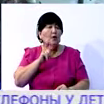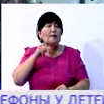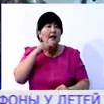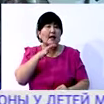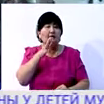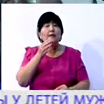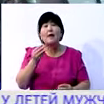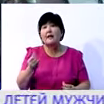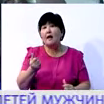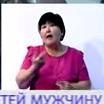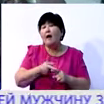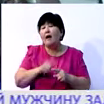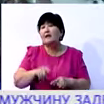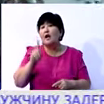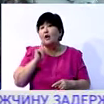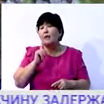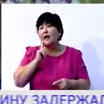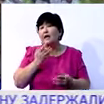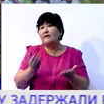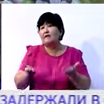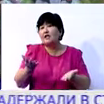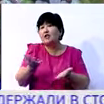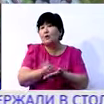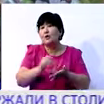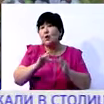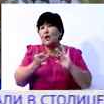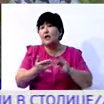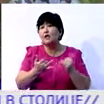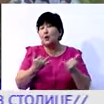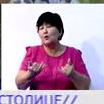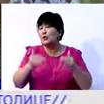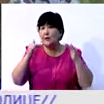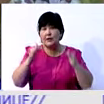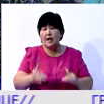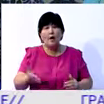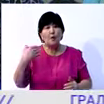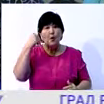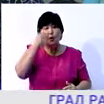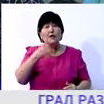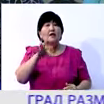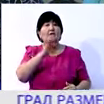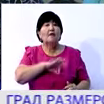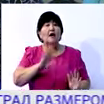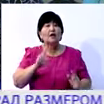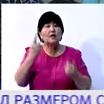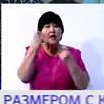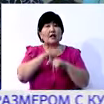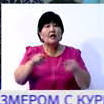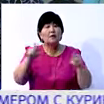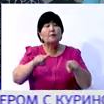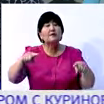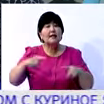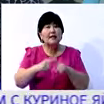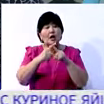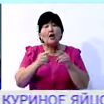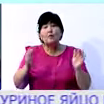время и средства. Однако пока удельный вес получателей электронных услуг низкий. В прошлом году воспользовались информационными